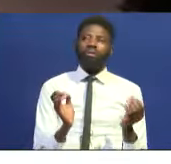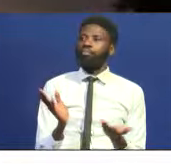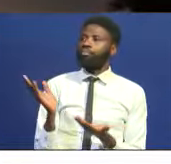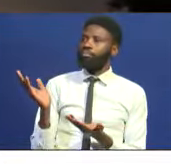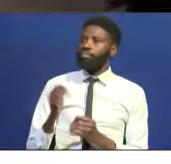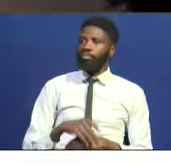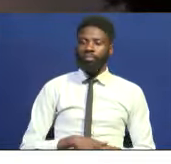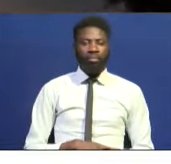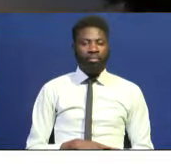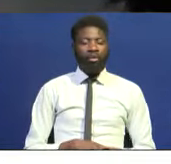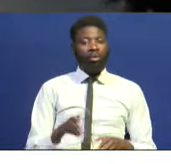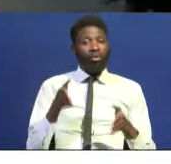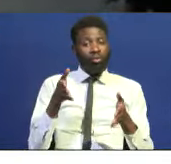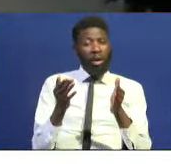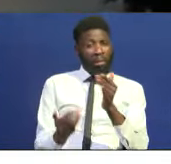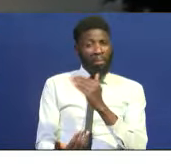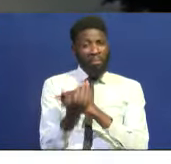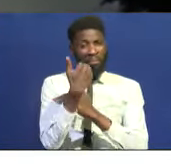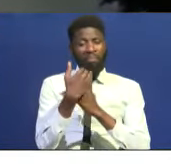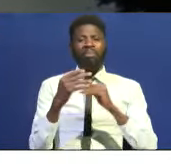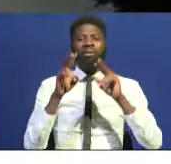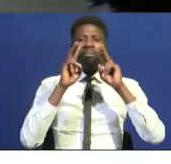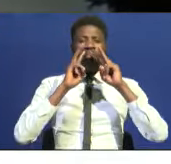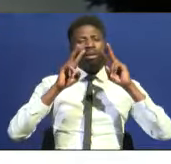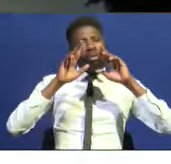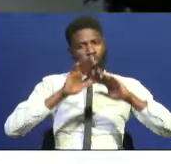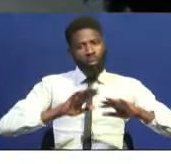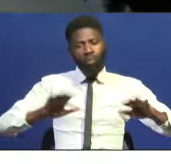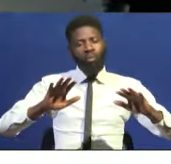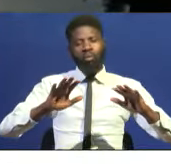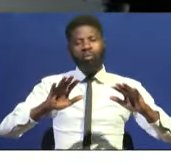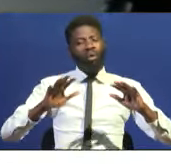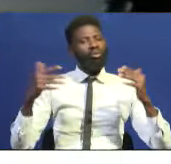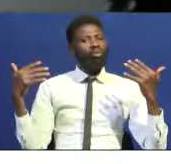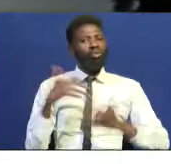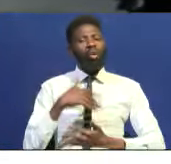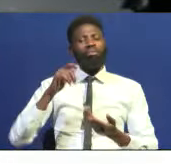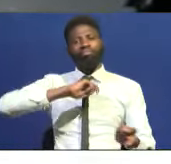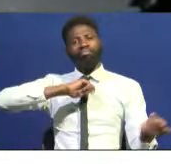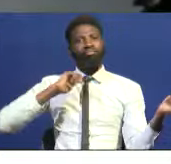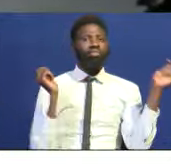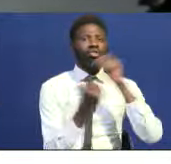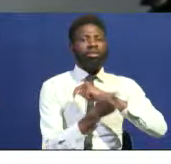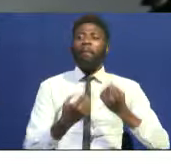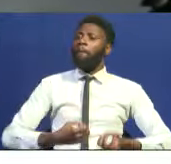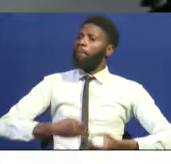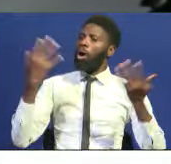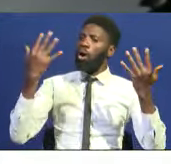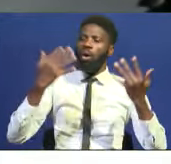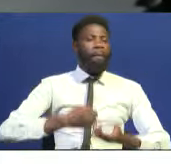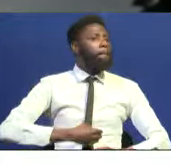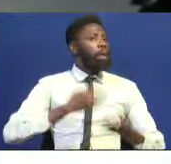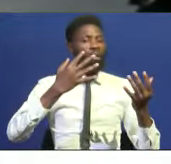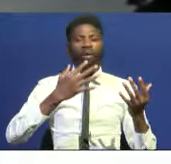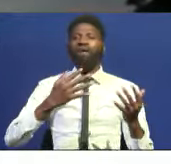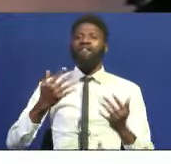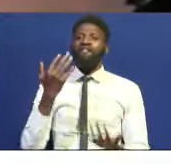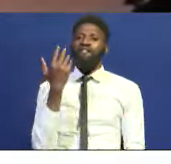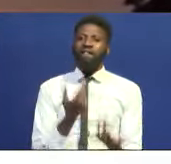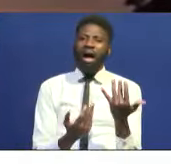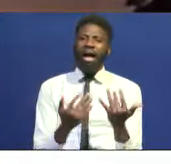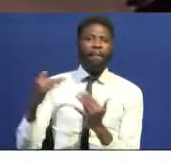Hali utulivu leo asubuhi katika eneo la Ngara, kaunti ya Nairobi, ilitatizwa na milipuko kadhaa ikifuatwa na moto mkubwa.